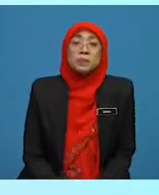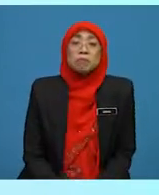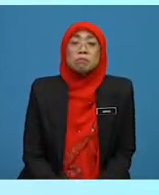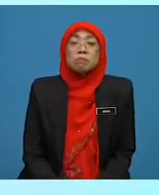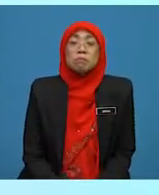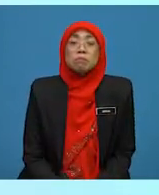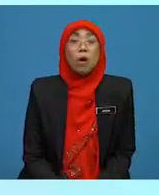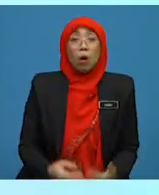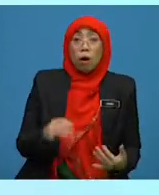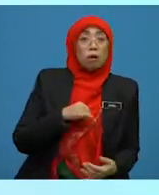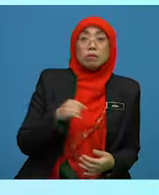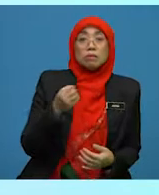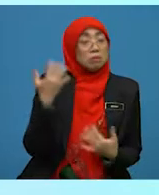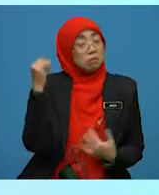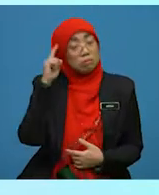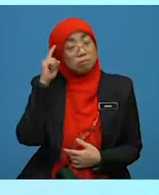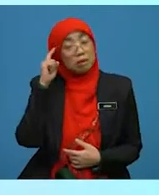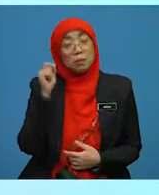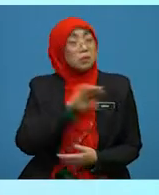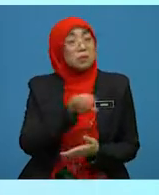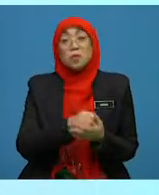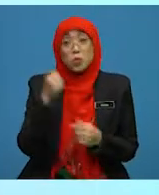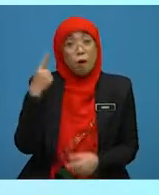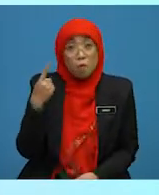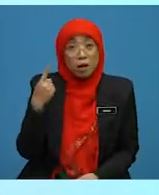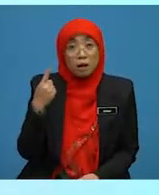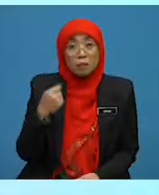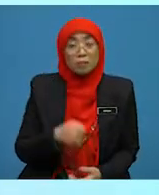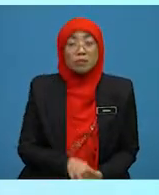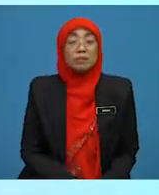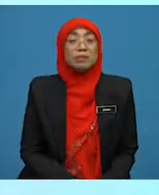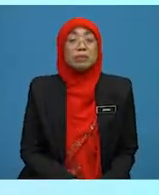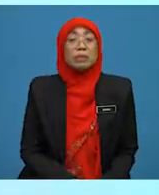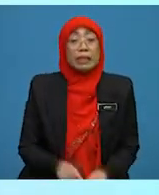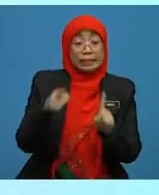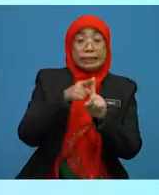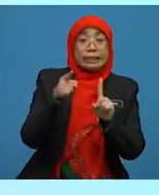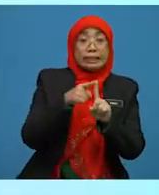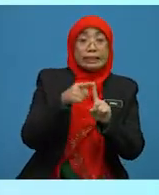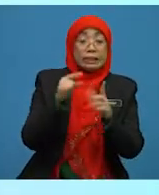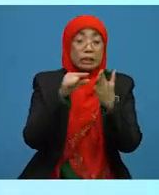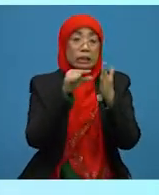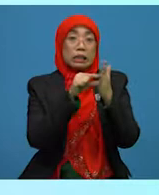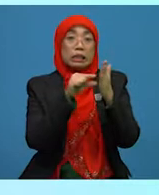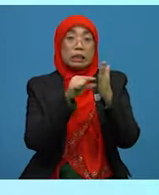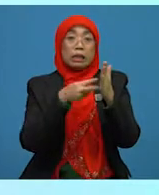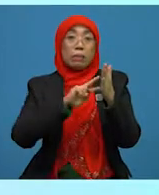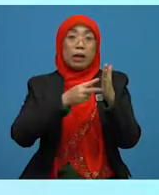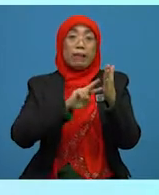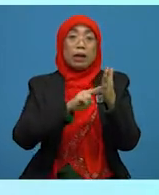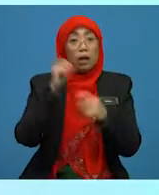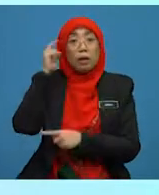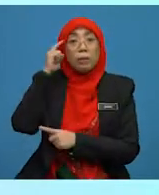yakin anda semua sudah menguasai subtopik, konsep, perkataan dan